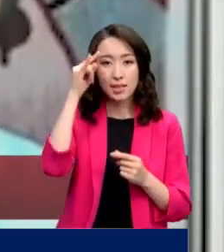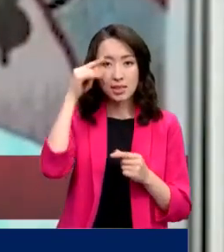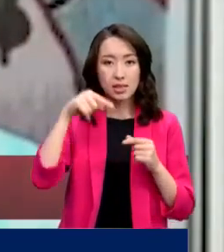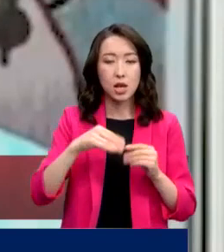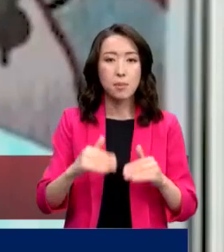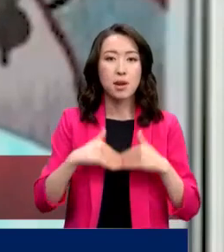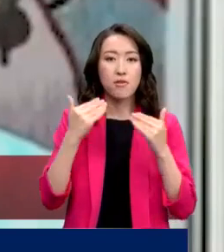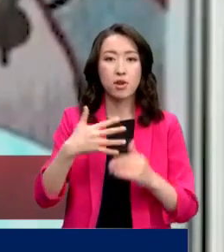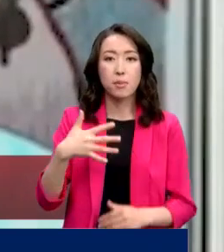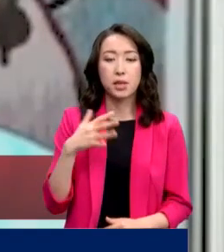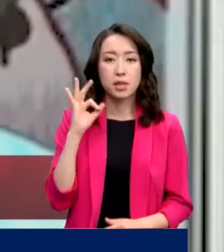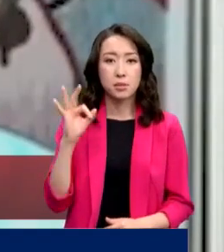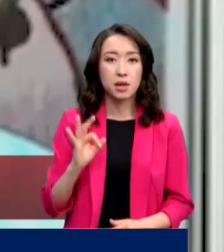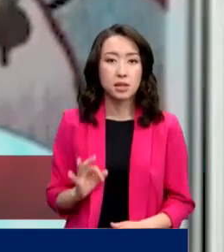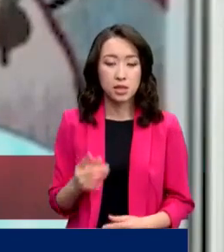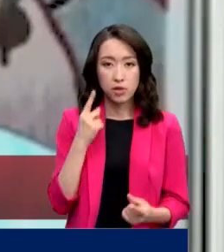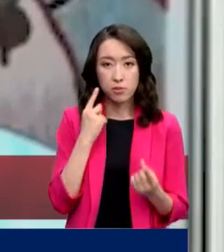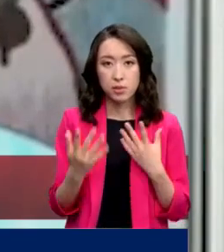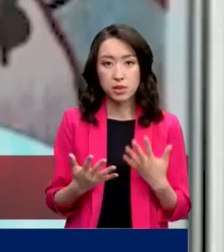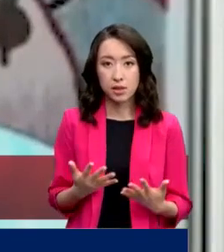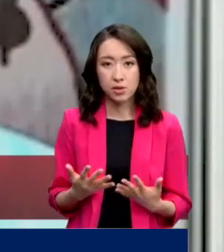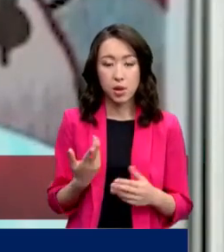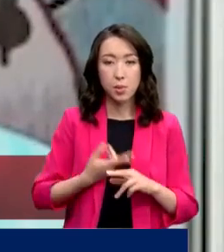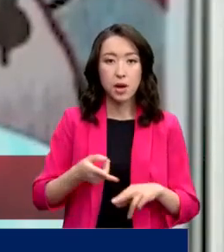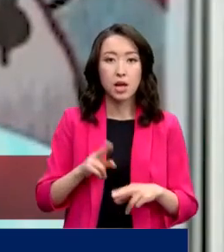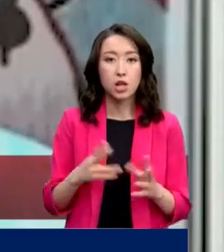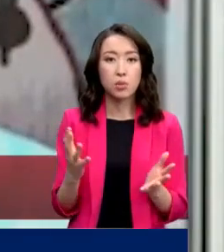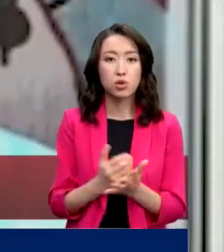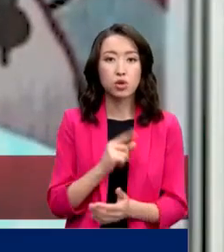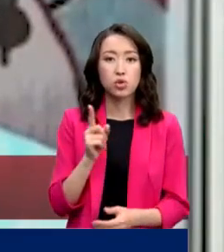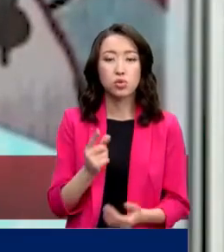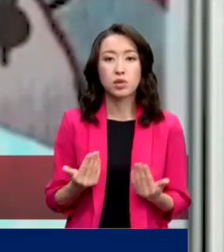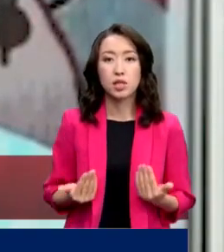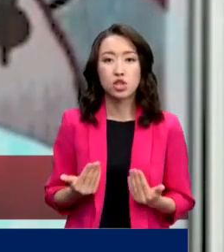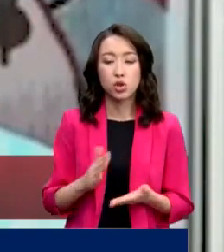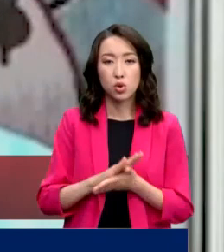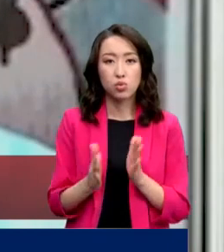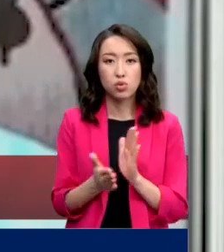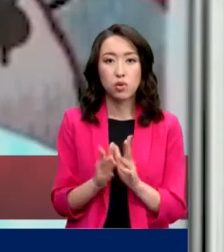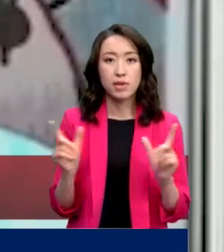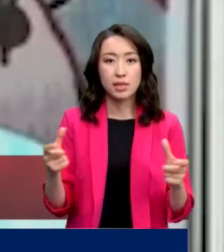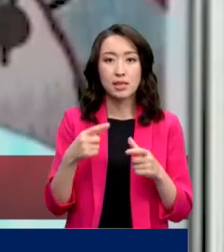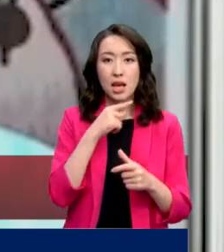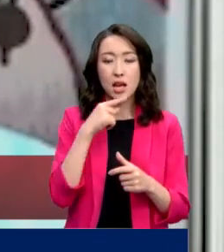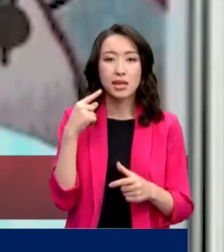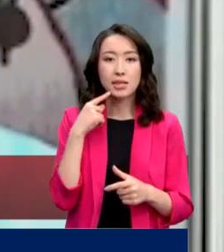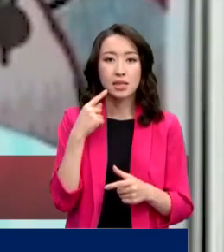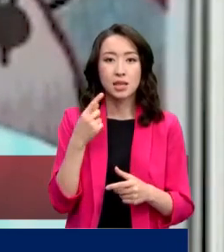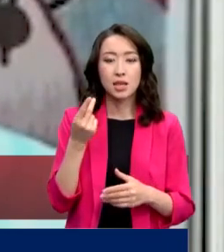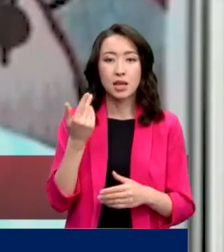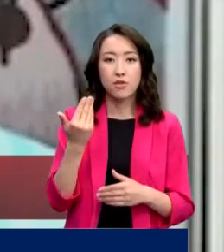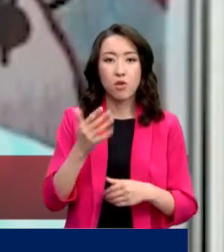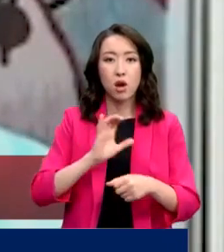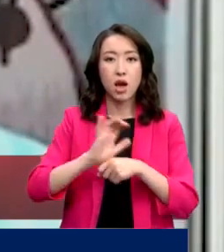Казахстане превысил 50%. Представьте. Поэтому получается, что сейчас в условиях санкций Россия закрывает